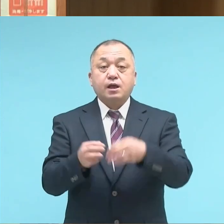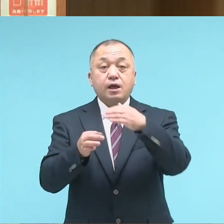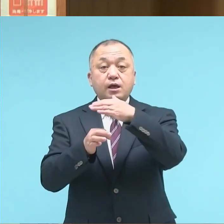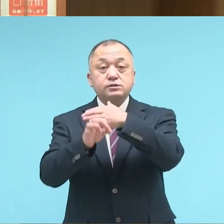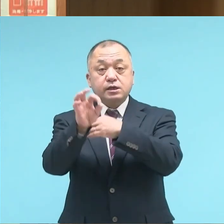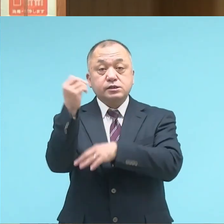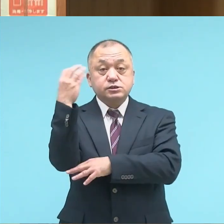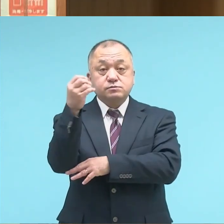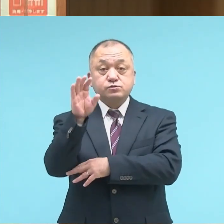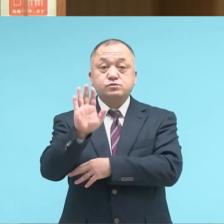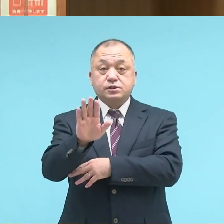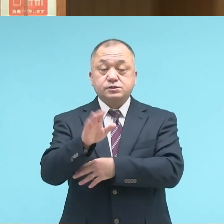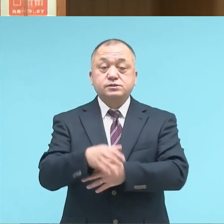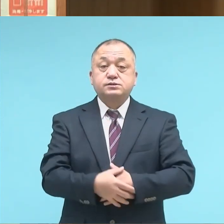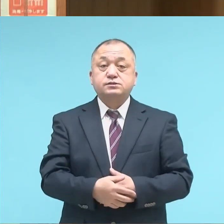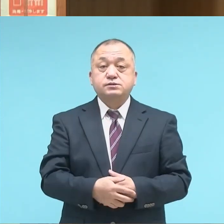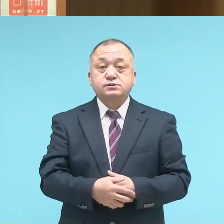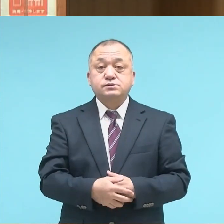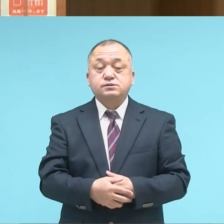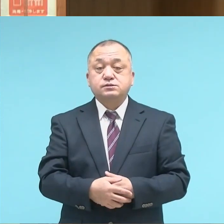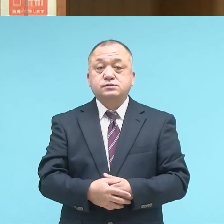朝日新聞の斉藤です。